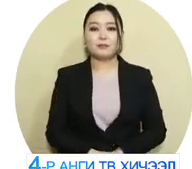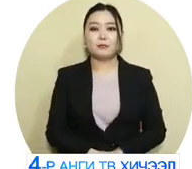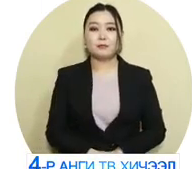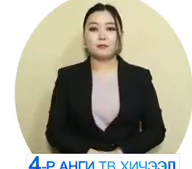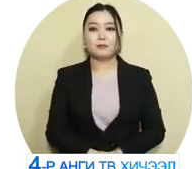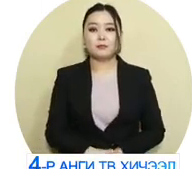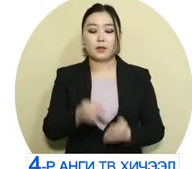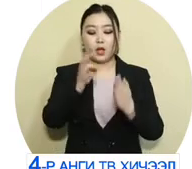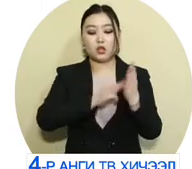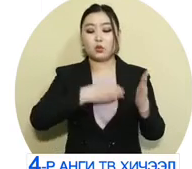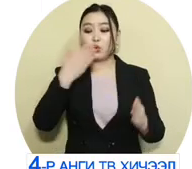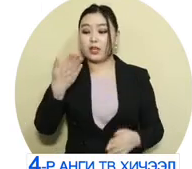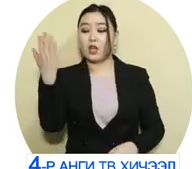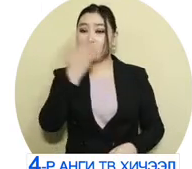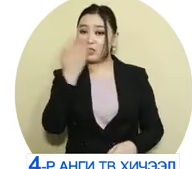За шүлгийг уншихдаа